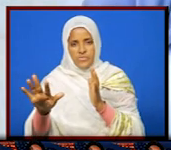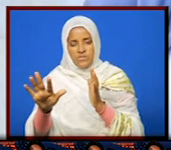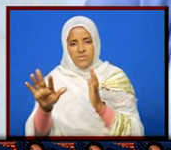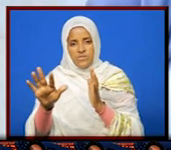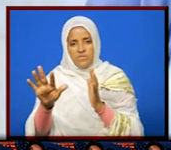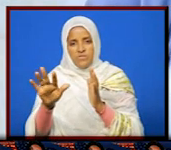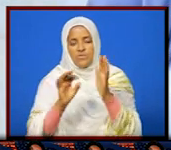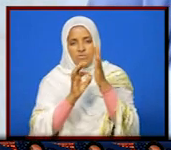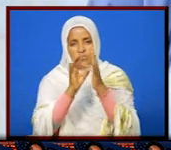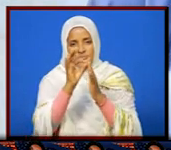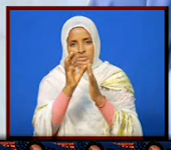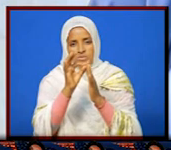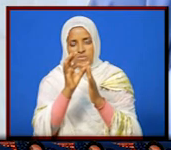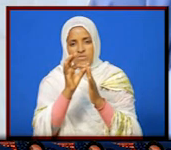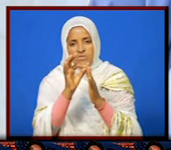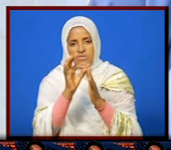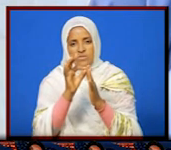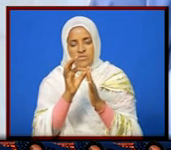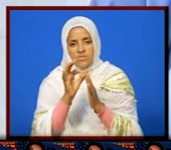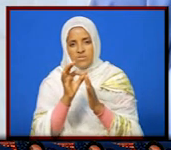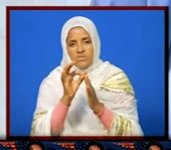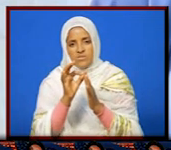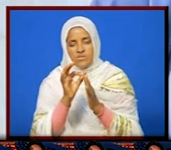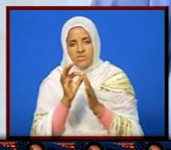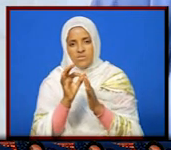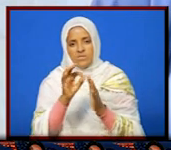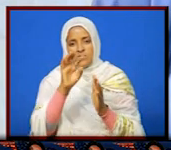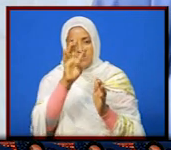ምዕራፍ 25 ከቁጥር